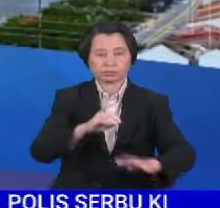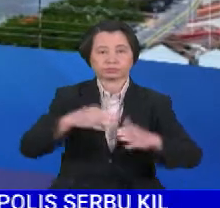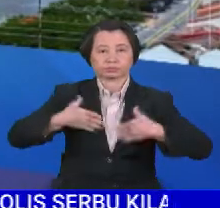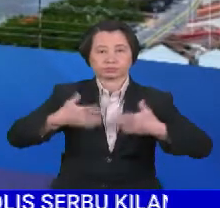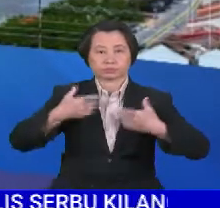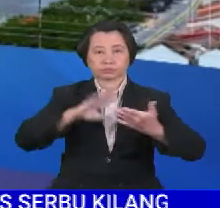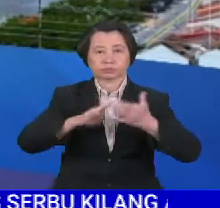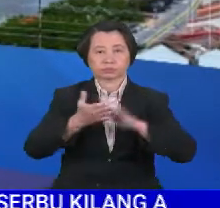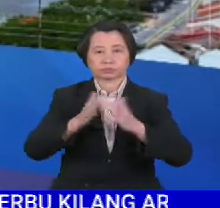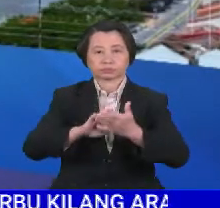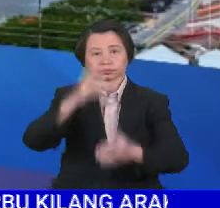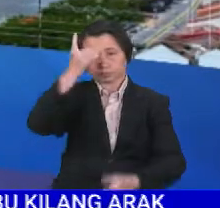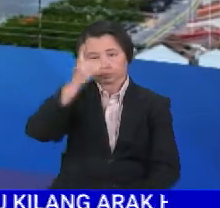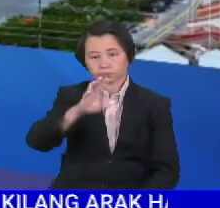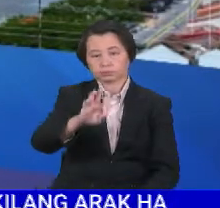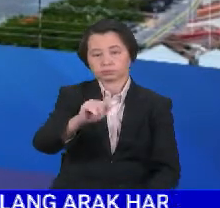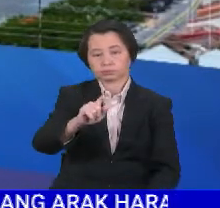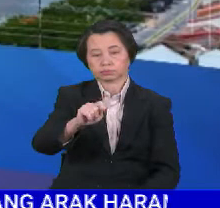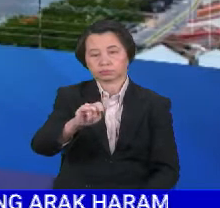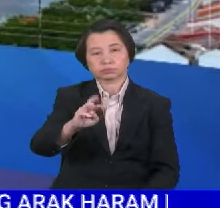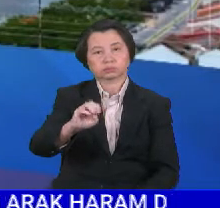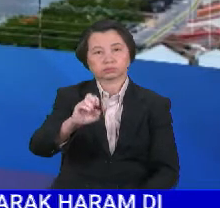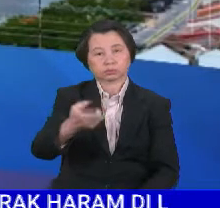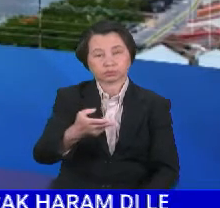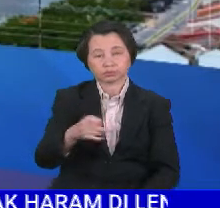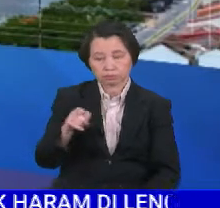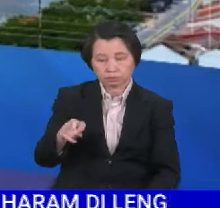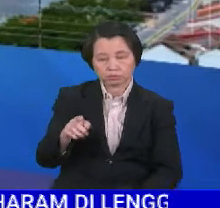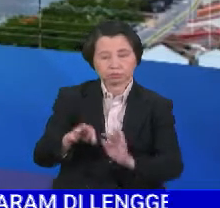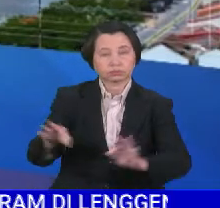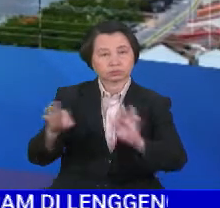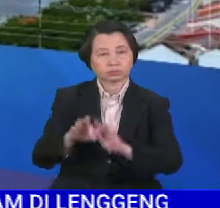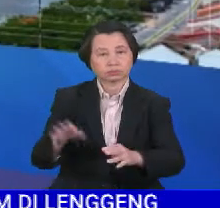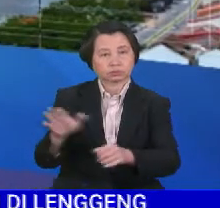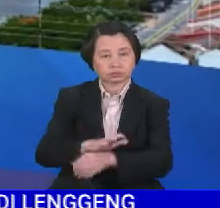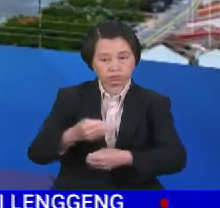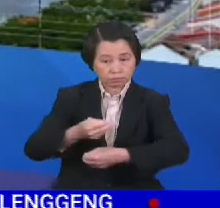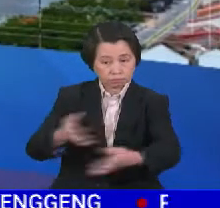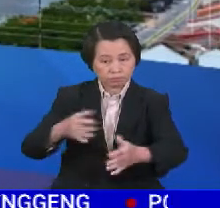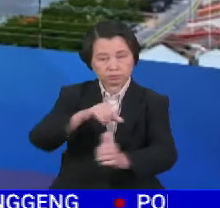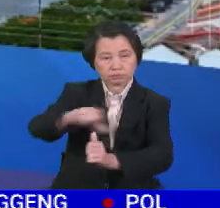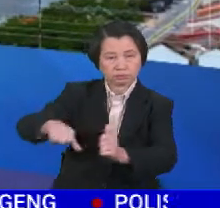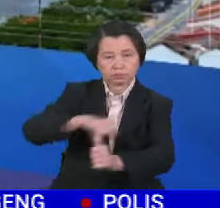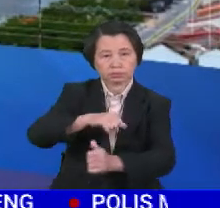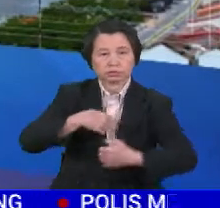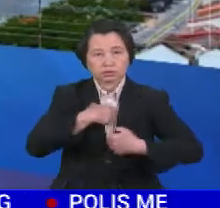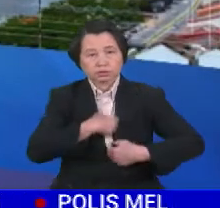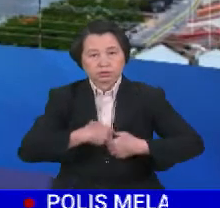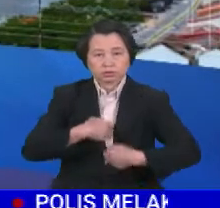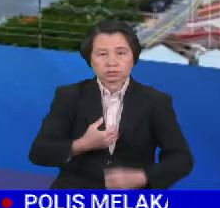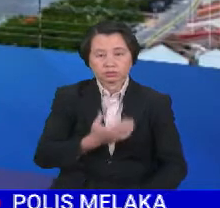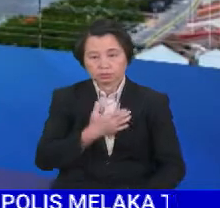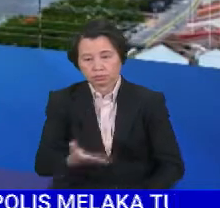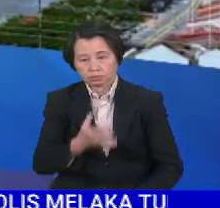kesejahteraan community Datuk Sri Fatimah Abdullah berkata langkah ini penting dalam memenuhi keperluan sosial emosi kognitif